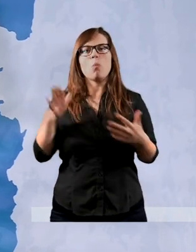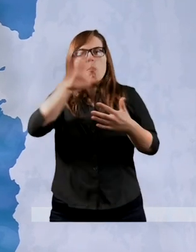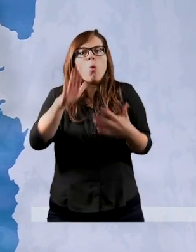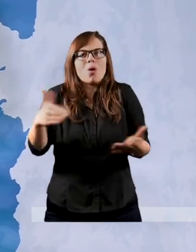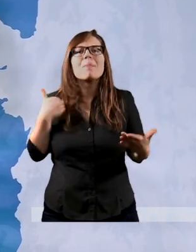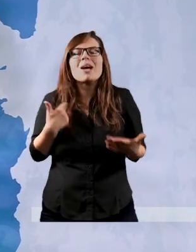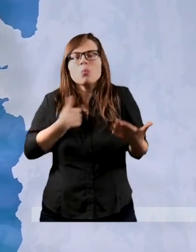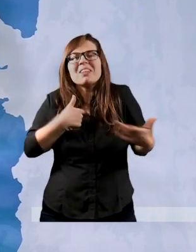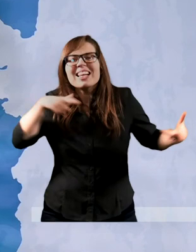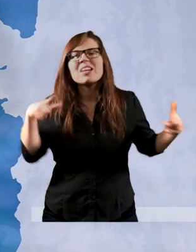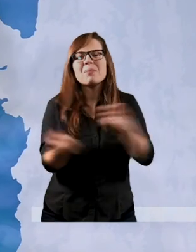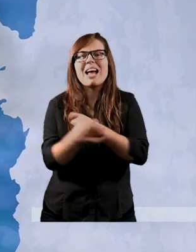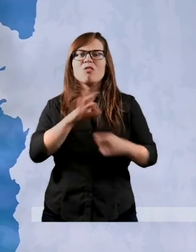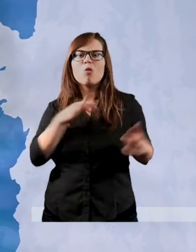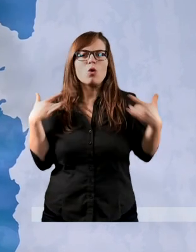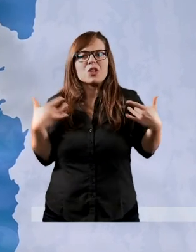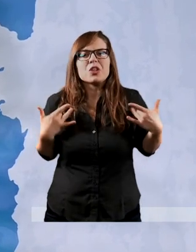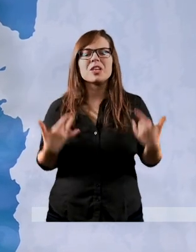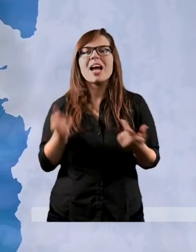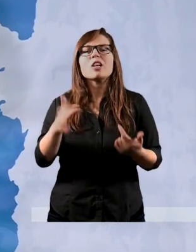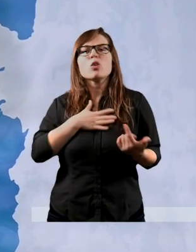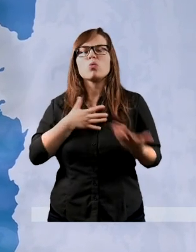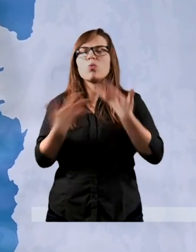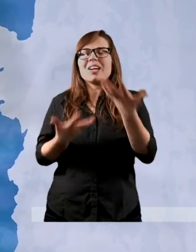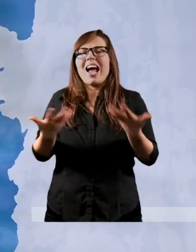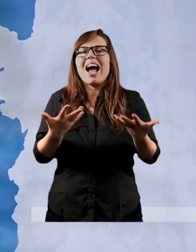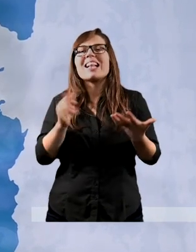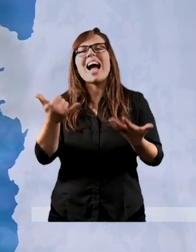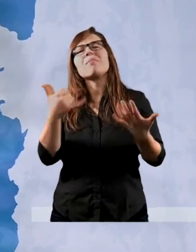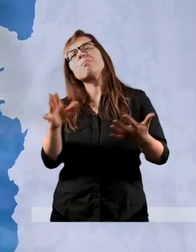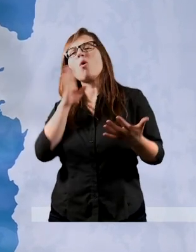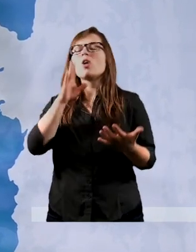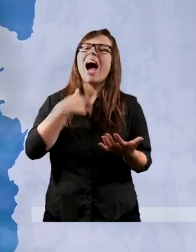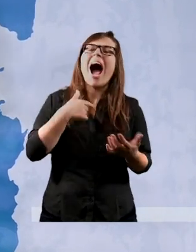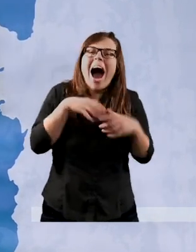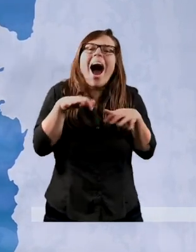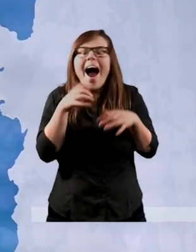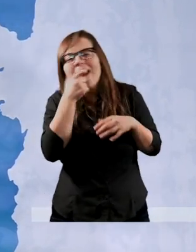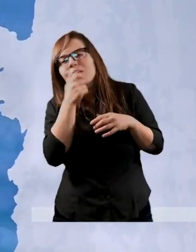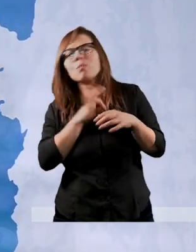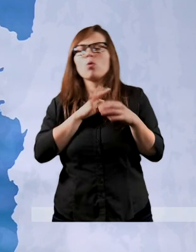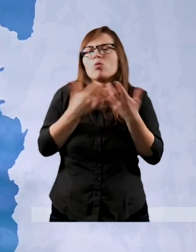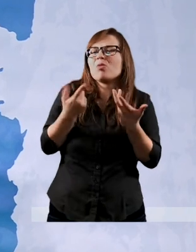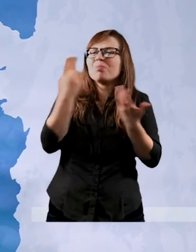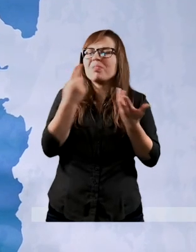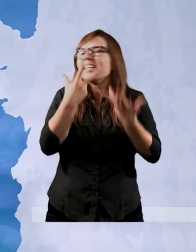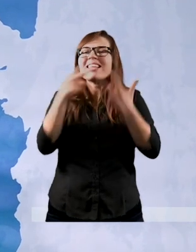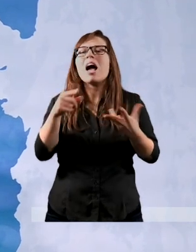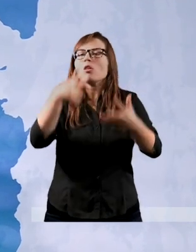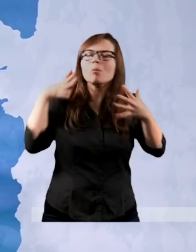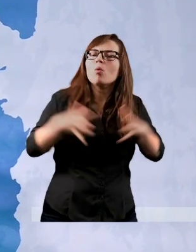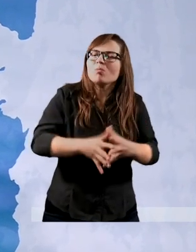słowo Bóg, cała sala zaczęła się śmiać. To nie był jakiś tam cichy śmiech pod nosem, ale to był naprawdę gromki